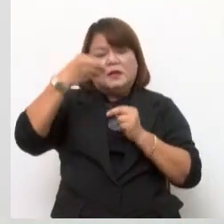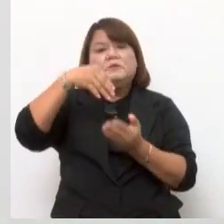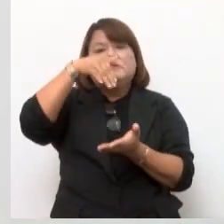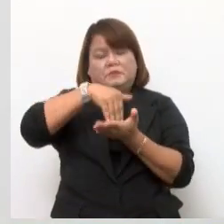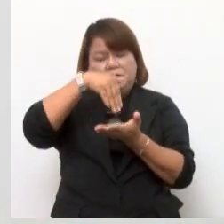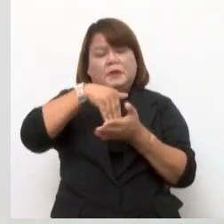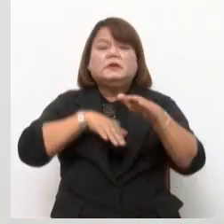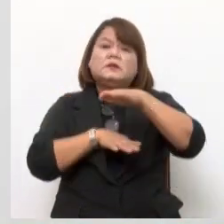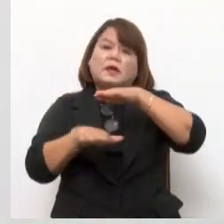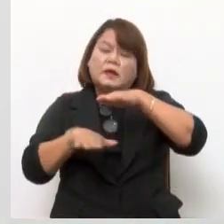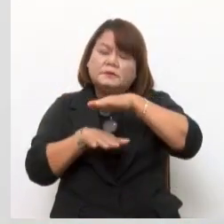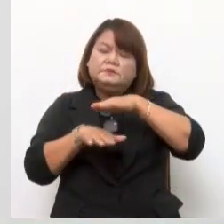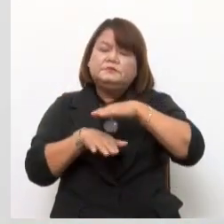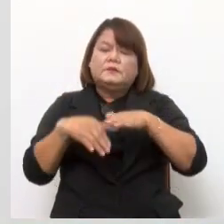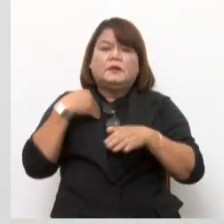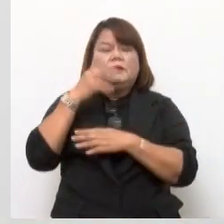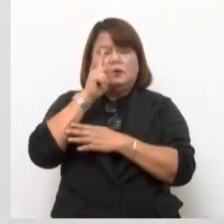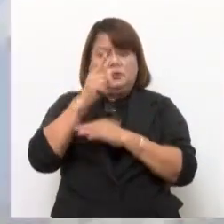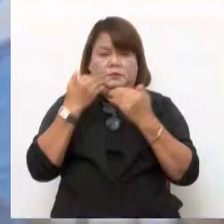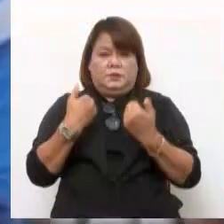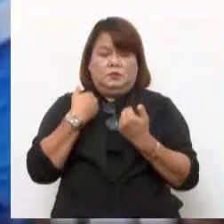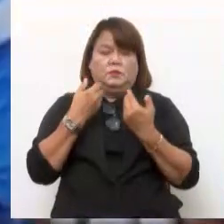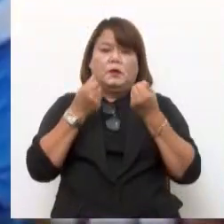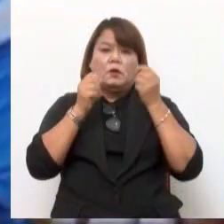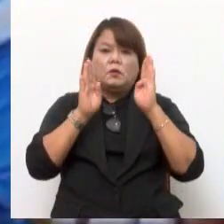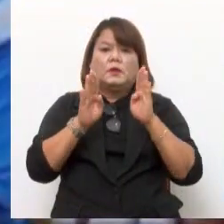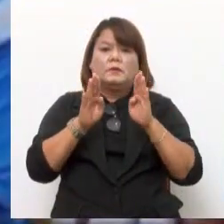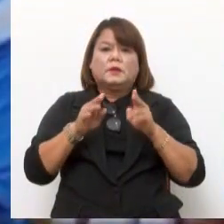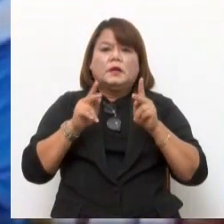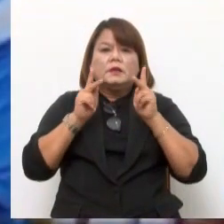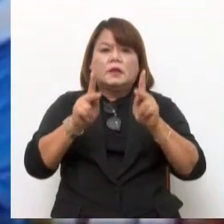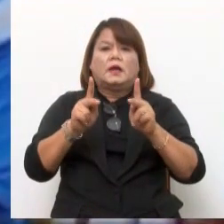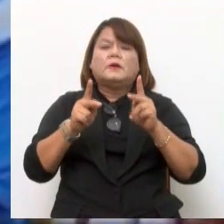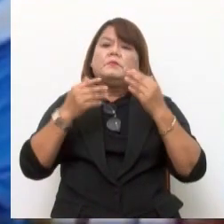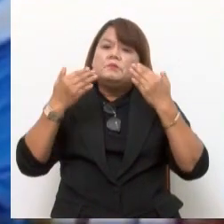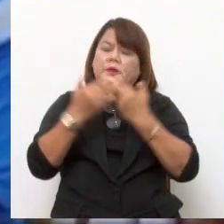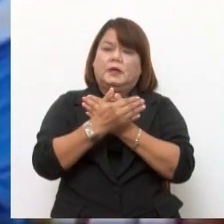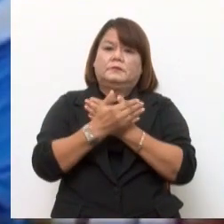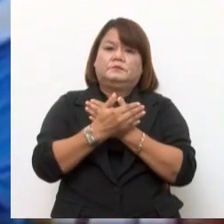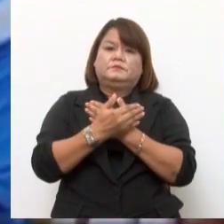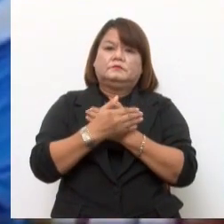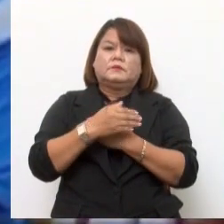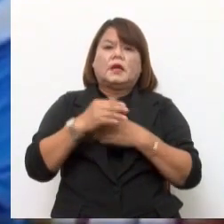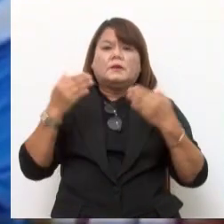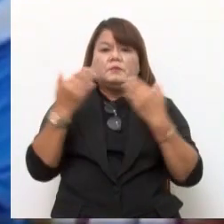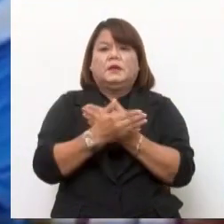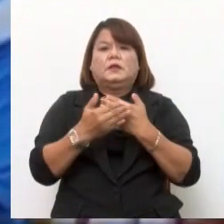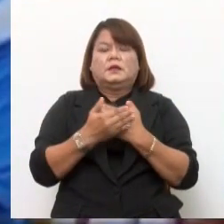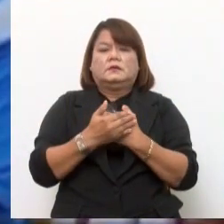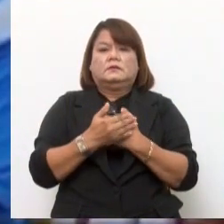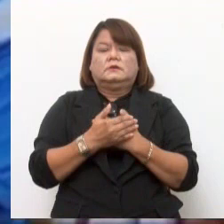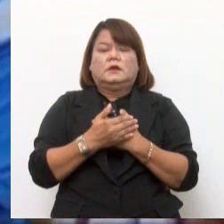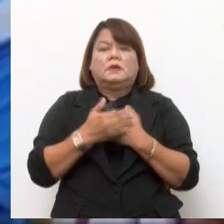ล้วก็เอาข้อมูลที่มีอยู่มาออกแบบในการที่จะกล้าในการเปลี่ยนแปลงแต่การเปลี่ยนแปลงนั้นเปลี่ยนแปลงในทาง